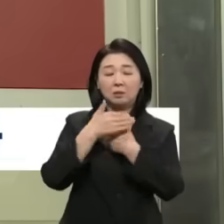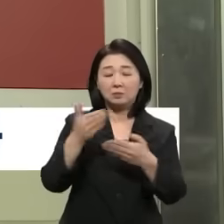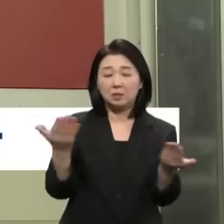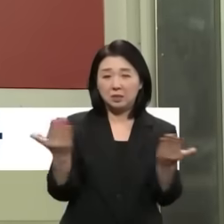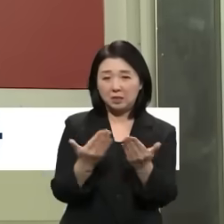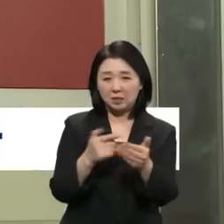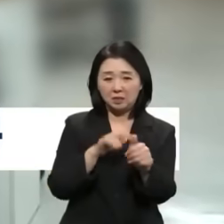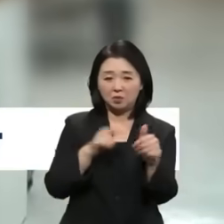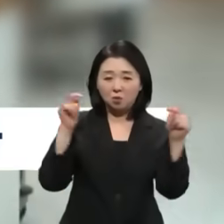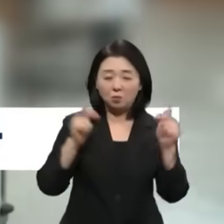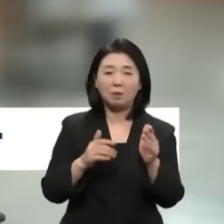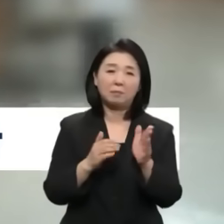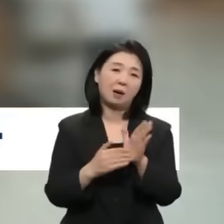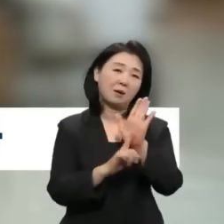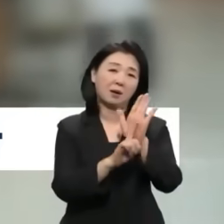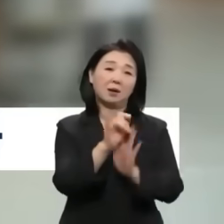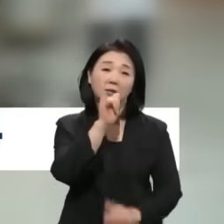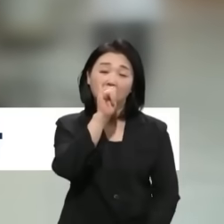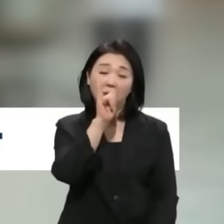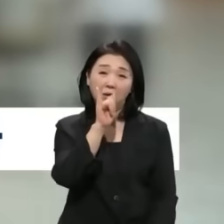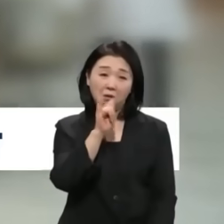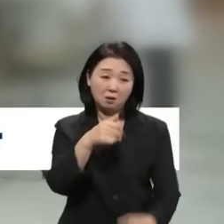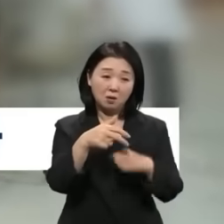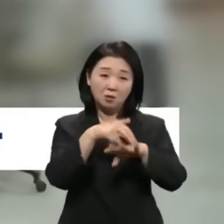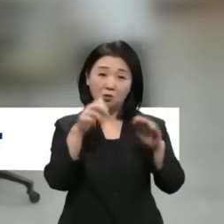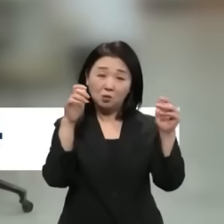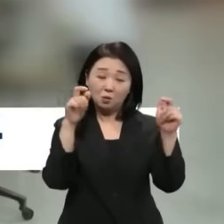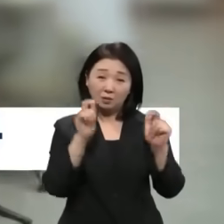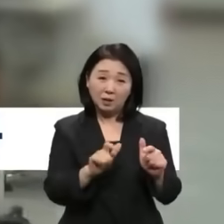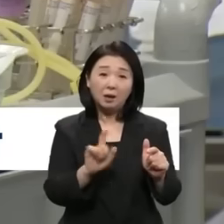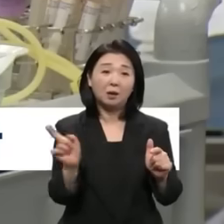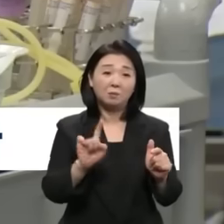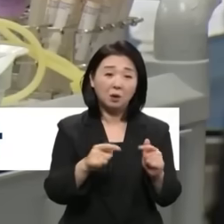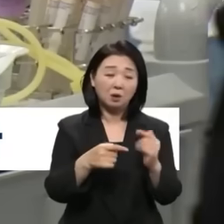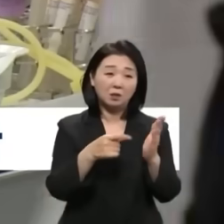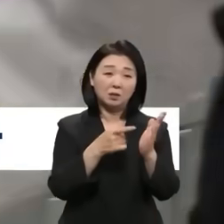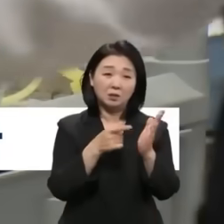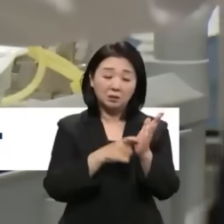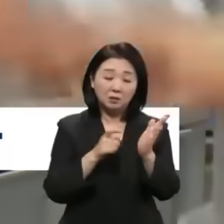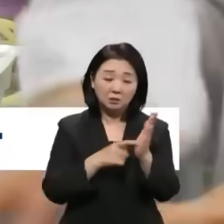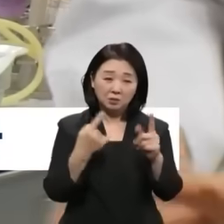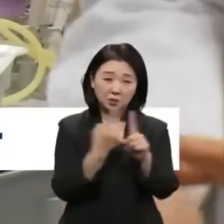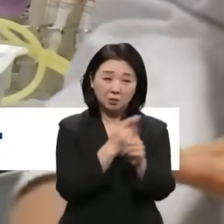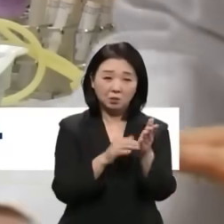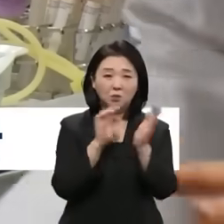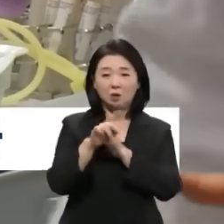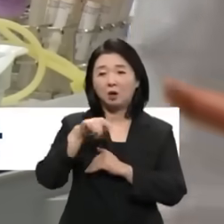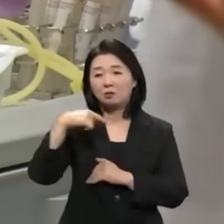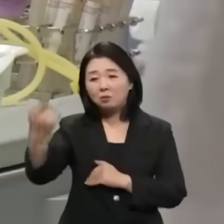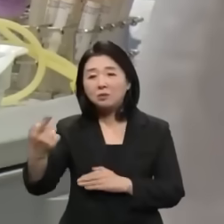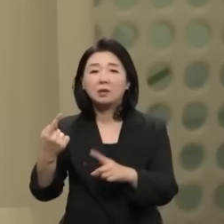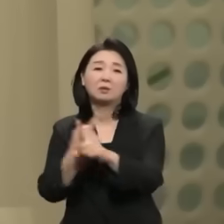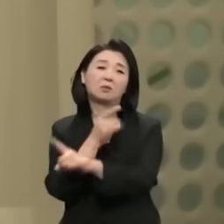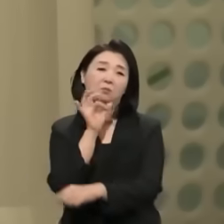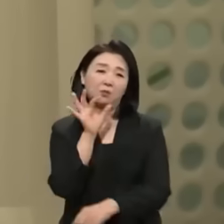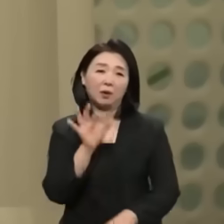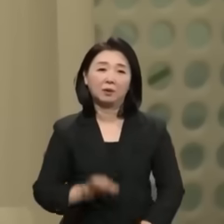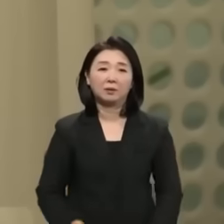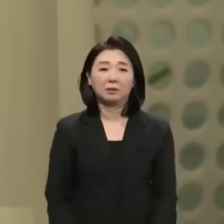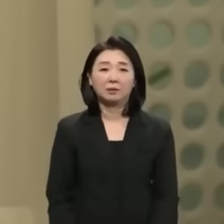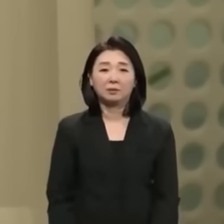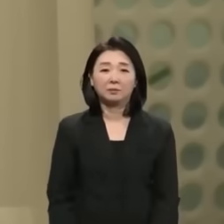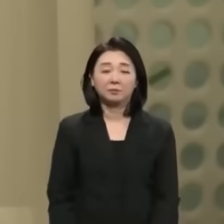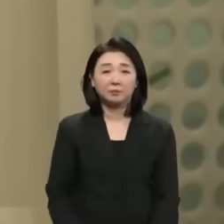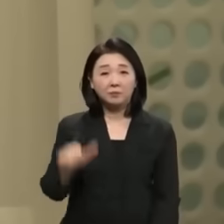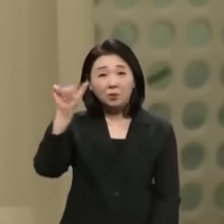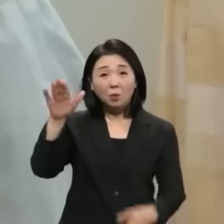급증하고 있습니다 진료 제한 메시지는 응급실 처치 뒤 후속 진료가 불가능한 것을 뜻합니다 최장